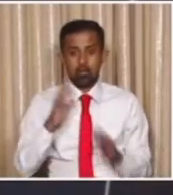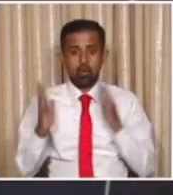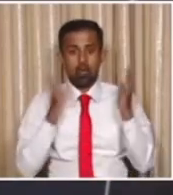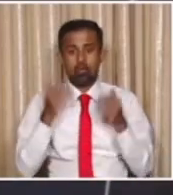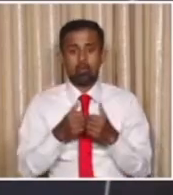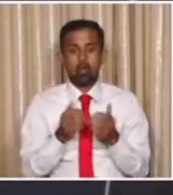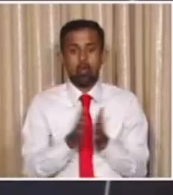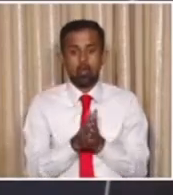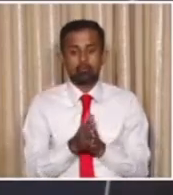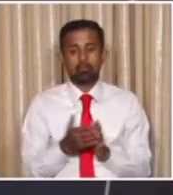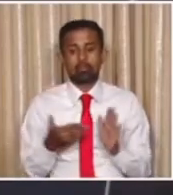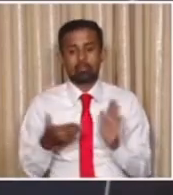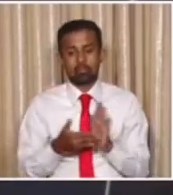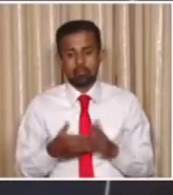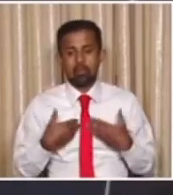ඔක්කොම මේකෙන් බට ගෑවා.